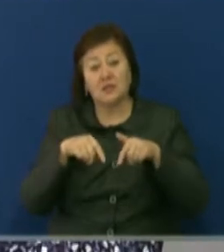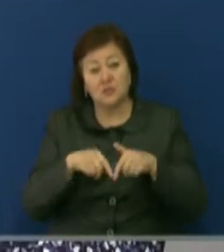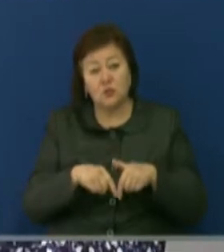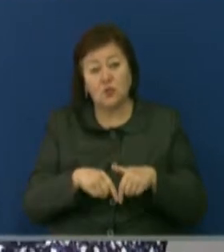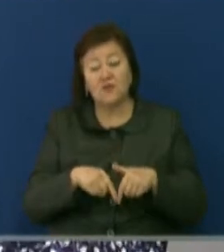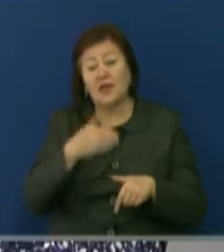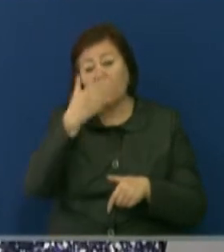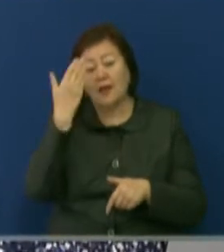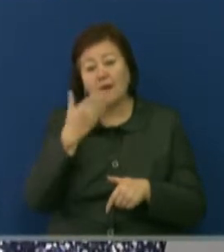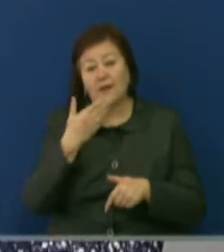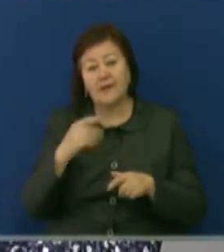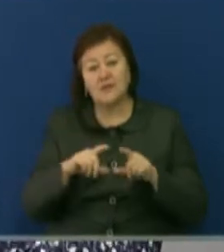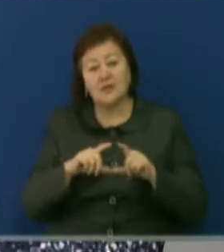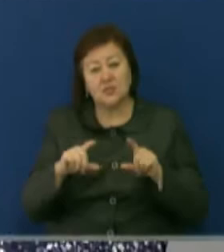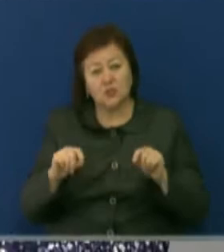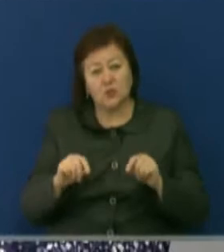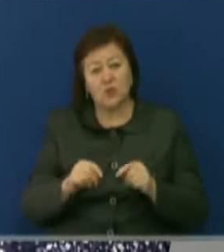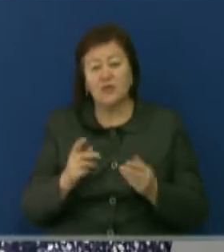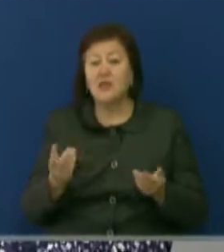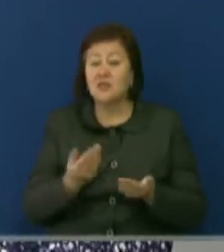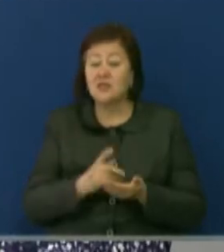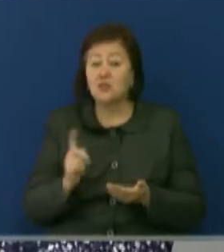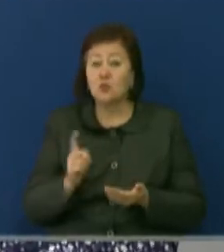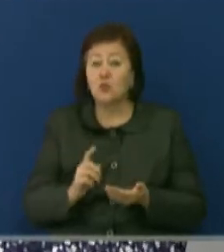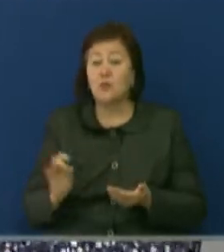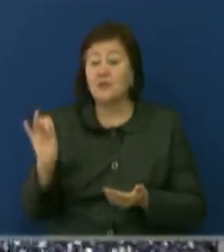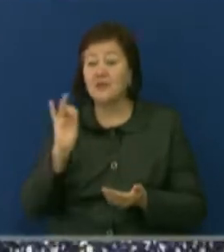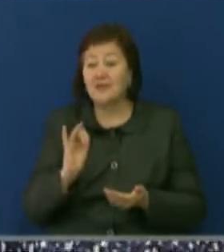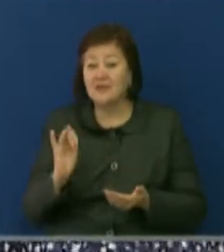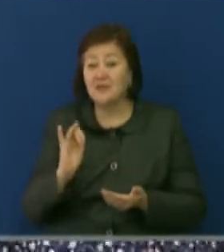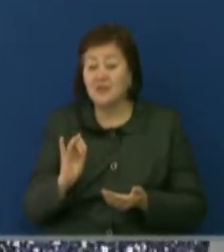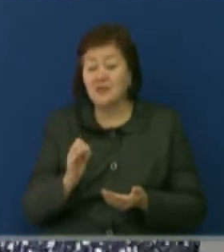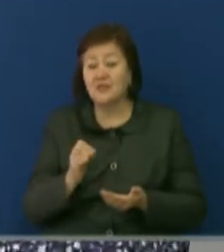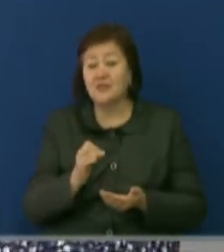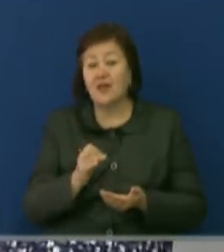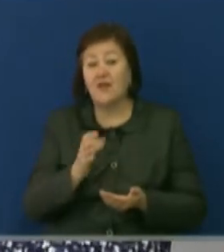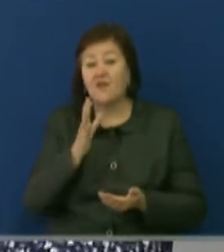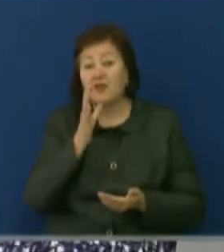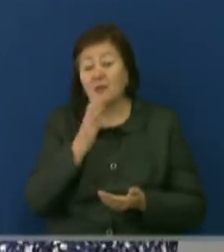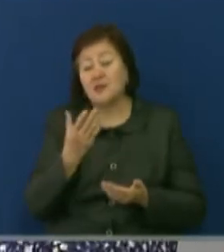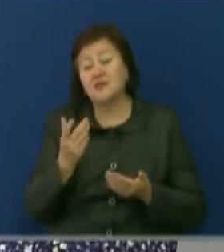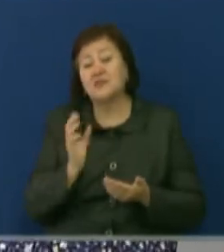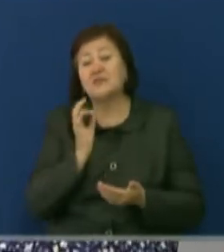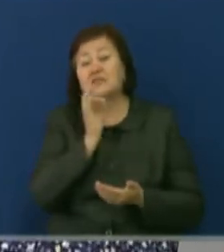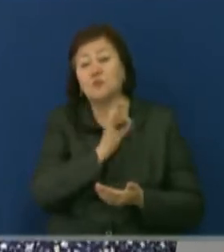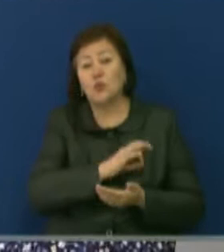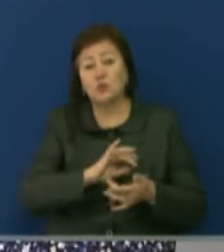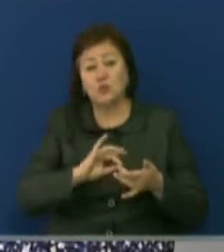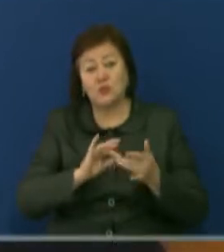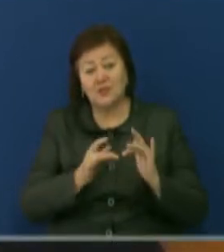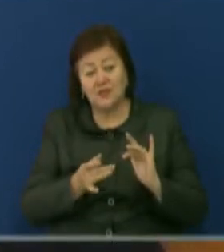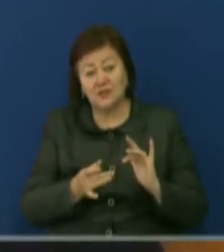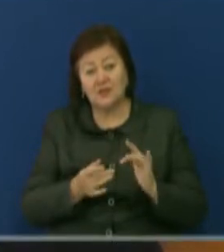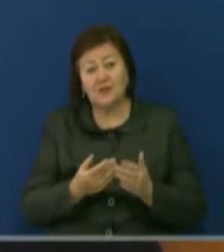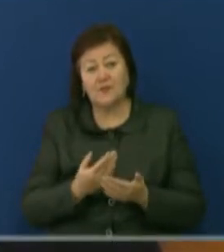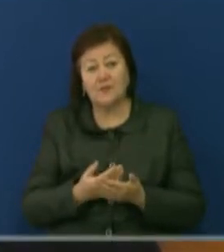мақсатына қарай, оқушы қызығушылығына, білім деңгейіне қарай әртүрлі тиімді әдіс-тәсілдерді, интернет ресурстарын нәтижеге бағыттап